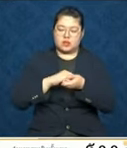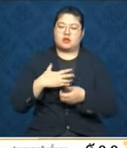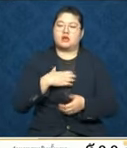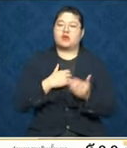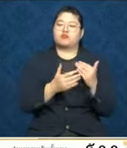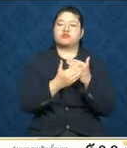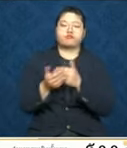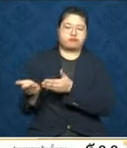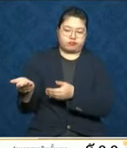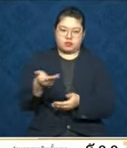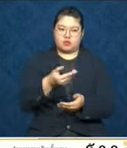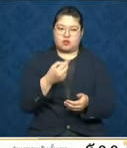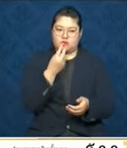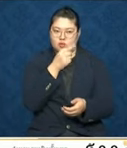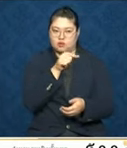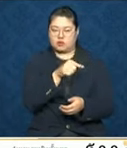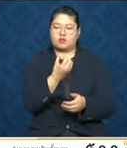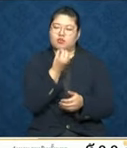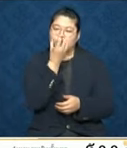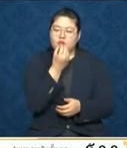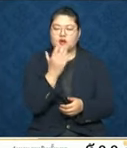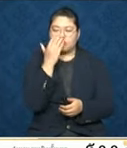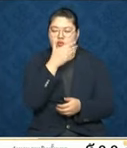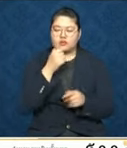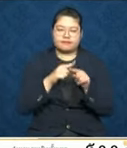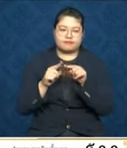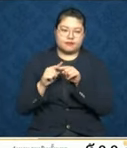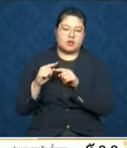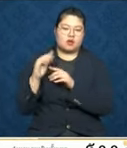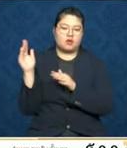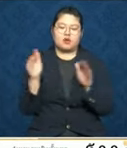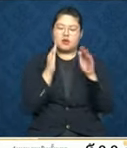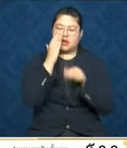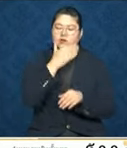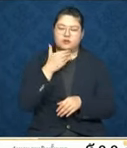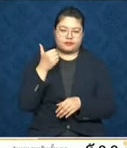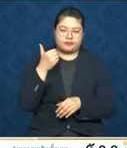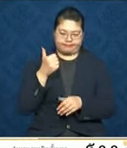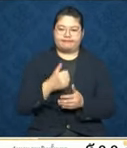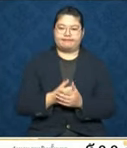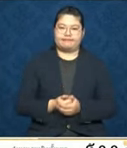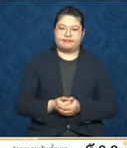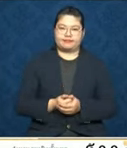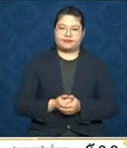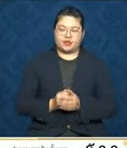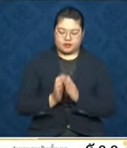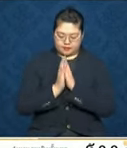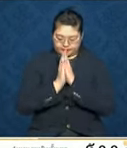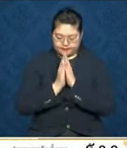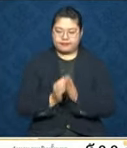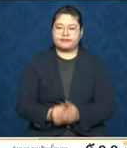าสัมผัสแหล่งโอโซนระดับต้นๆของประเทศนะครับท่ามกลางบรรยากาศดอกเบญจมาศบานด้วยกันนะครับกราบขอบพระคุ